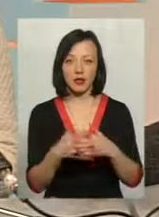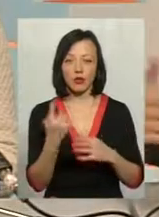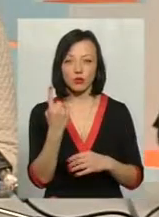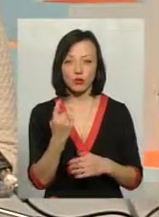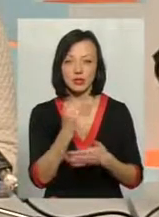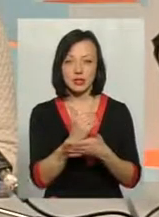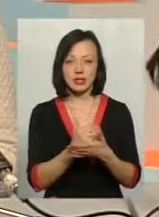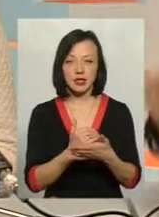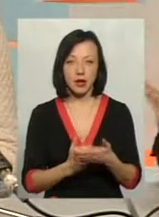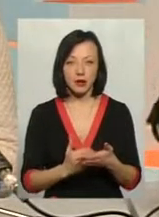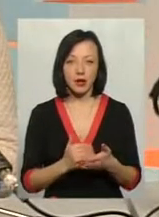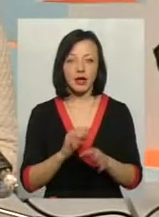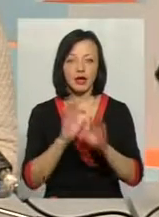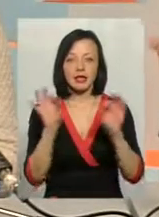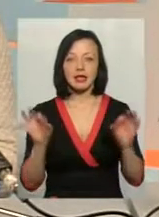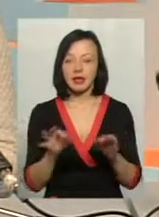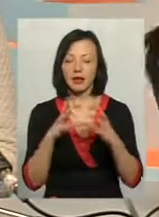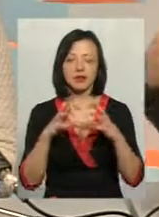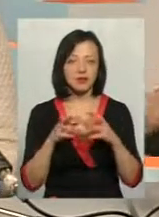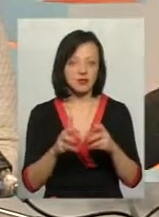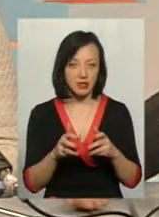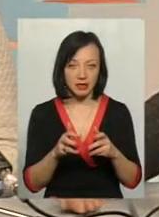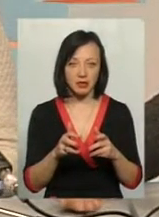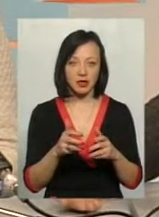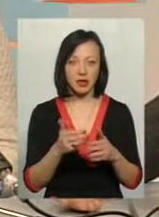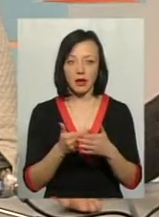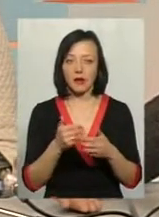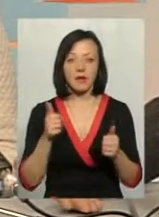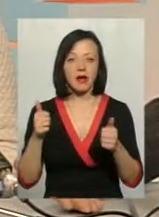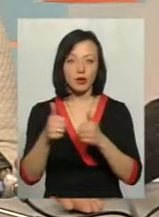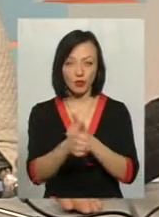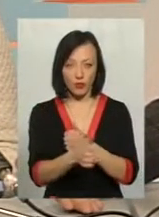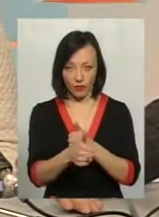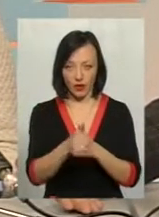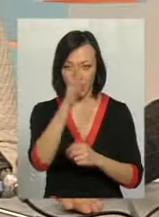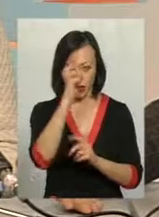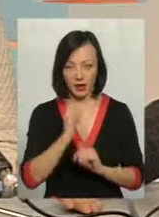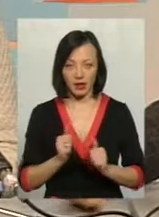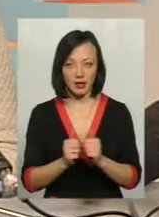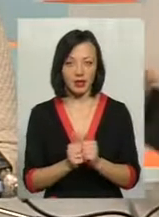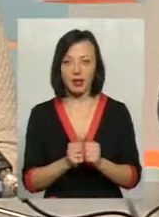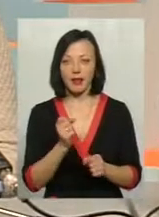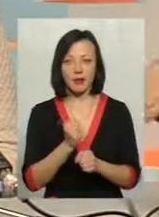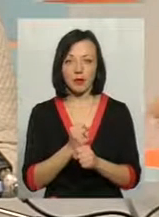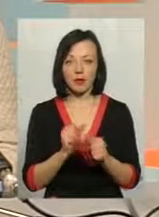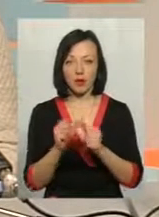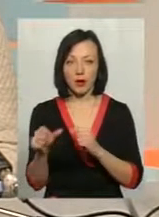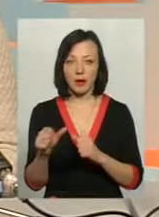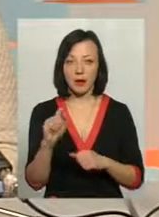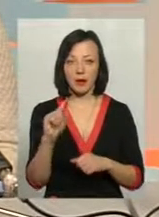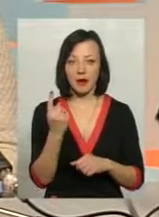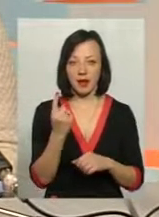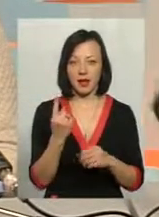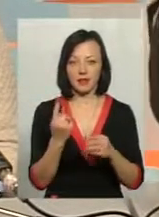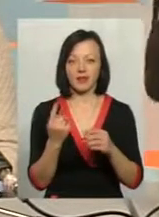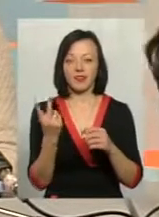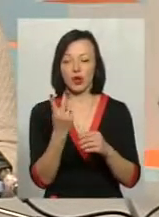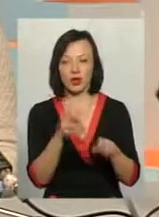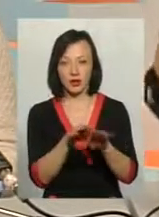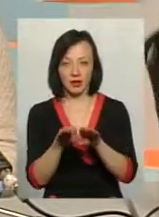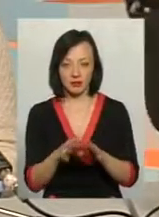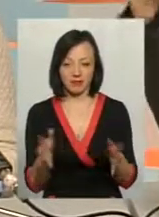систему. Тому що ніде в світі, в передовому світі, скажімо так, не працює окремо первинка від вторинки. Вона є все